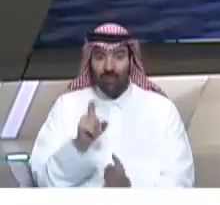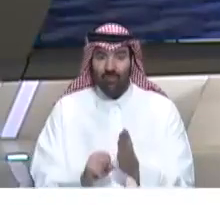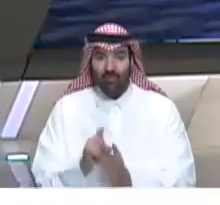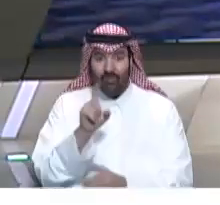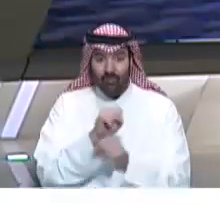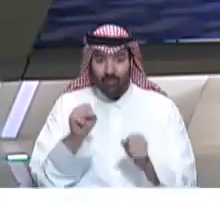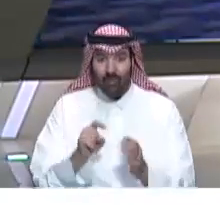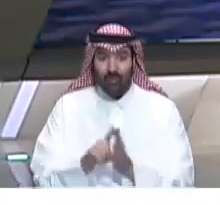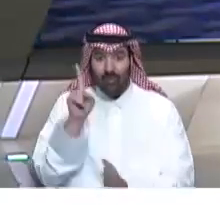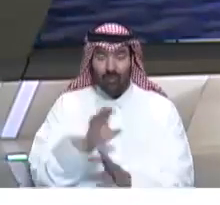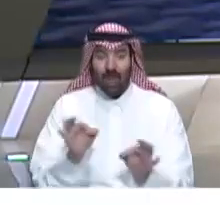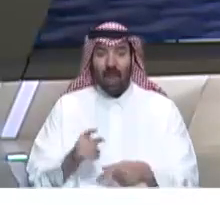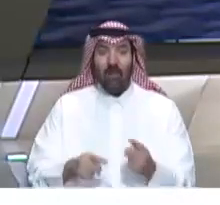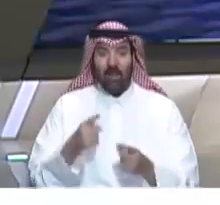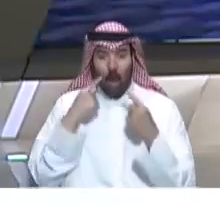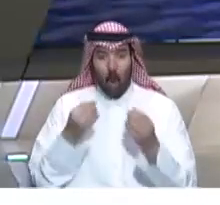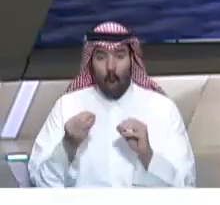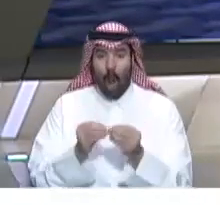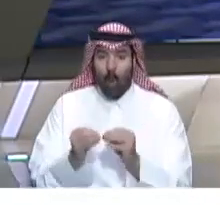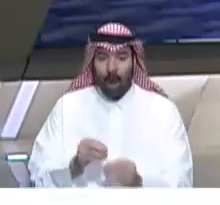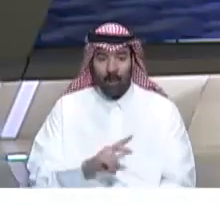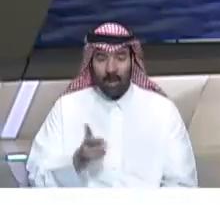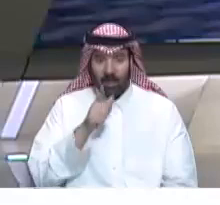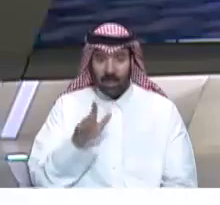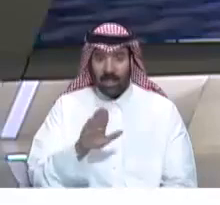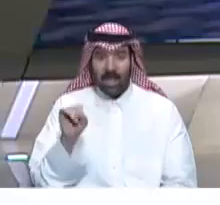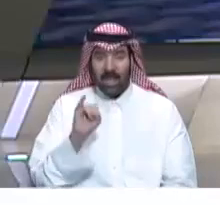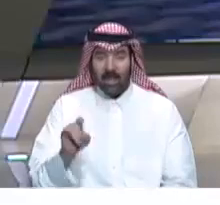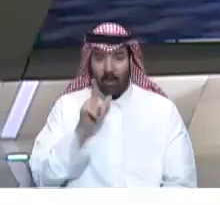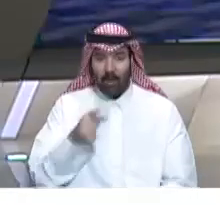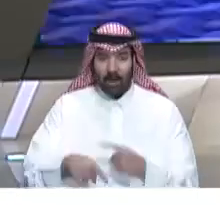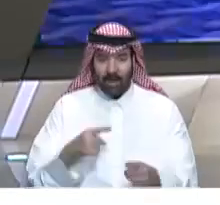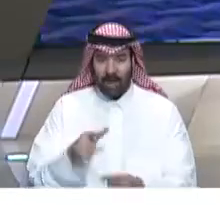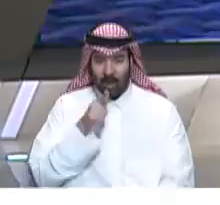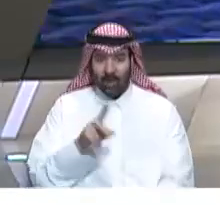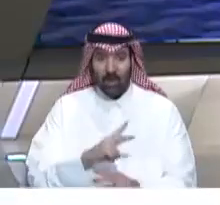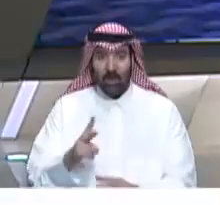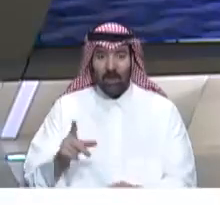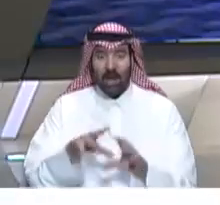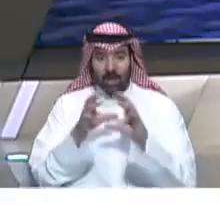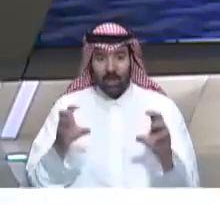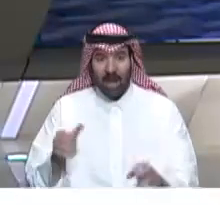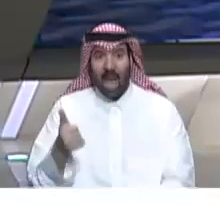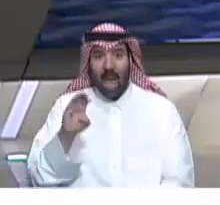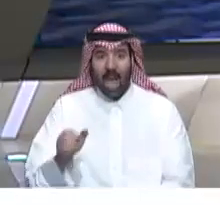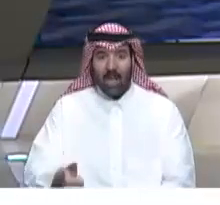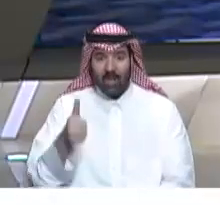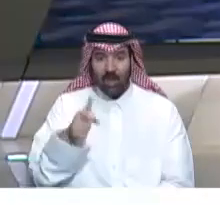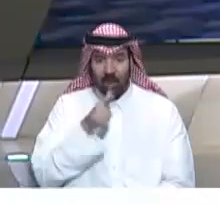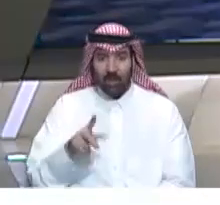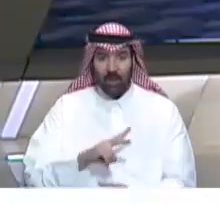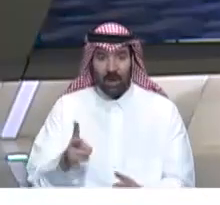التي أطلقت يعني من خلفي جميل. في منتزه السلام من خلال يعني أحسنت. سلسلة جبال أجا والتي تعانق